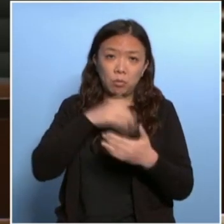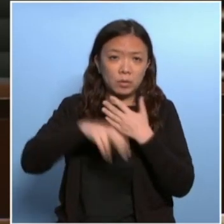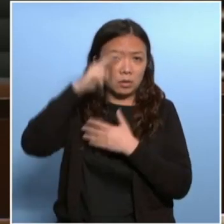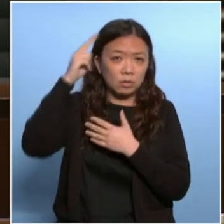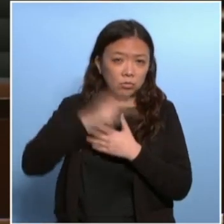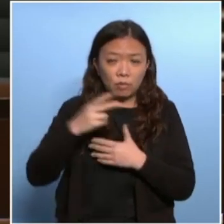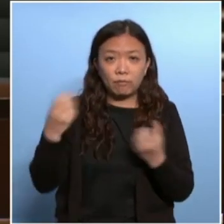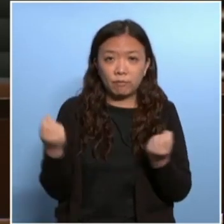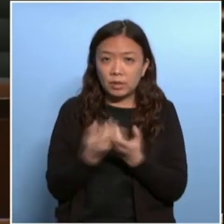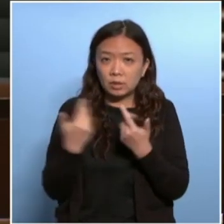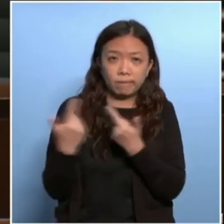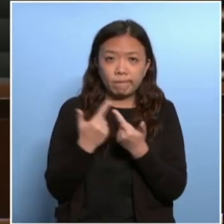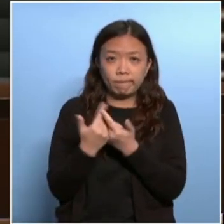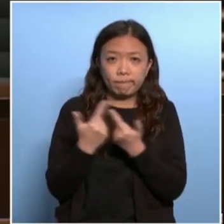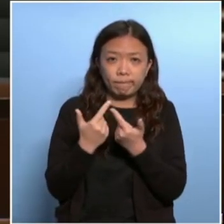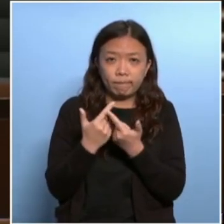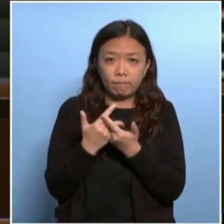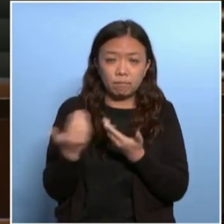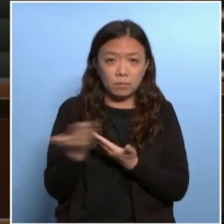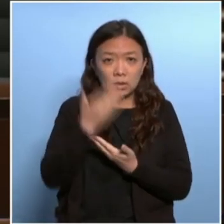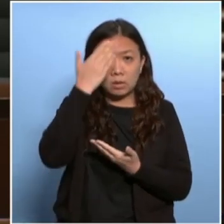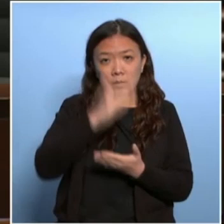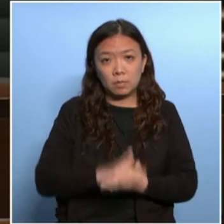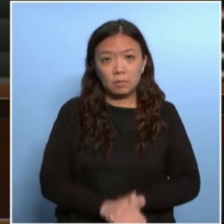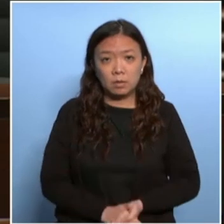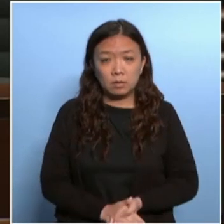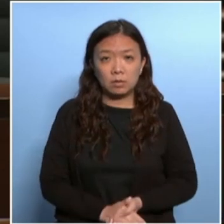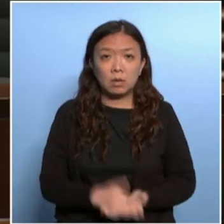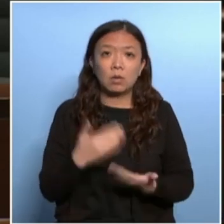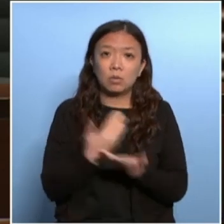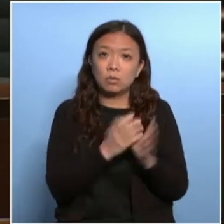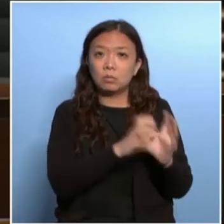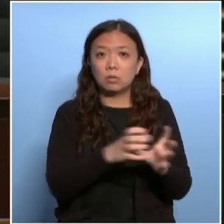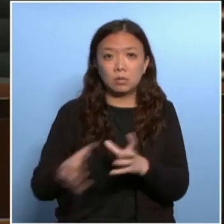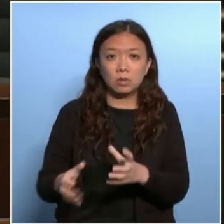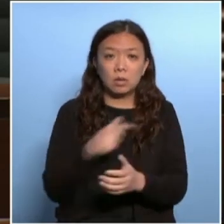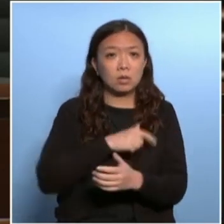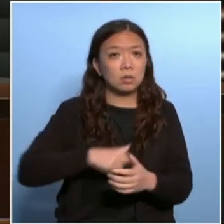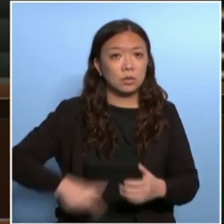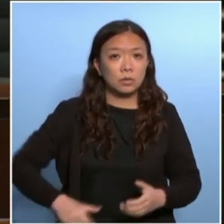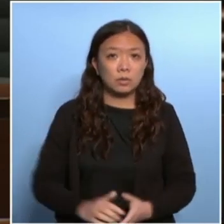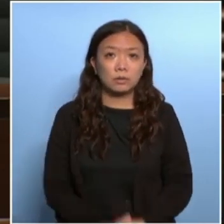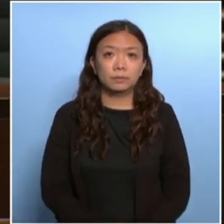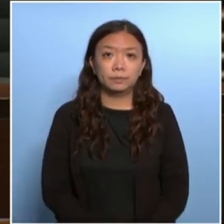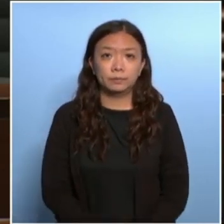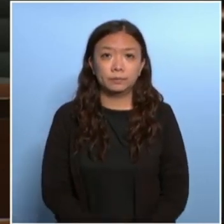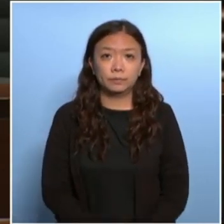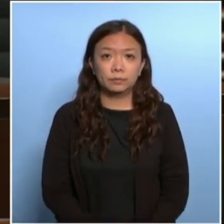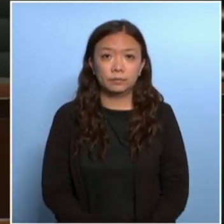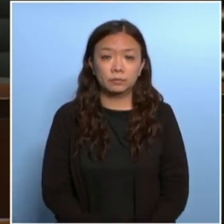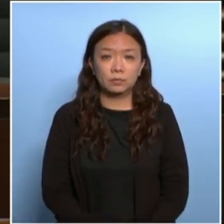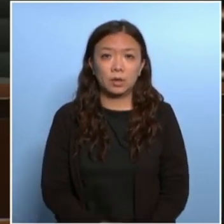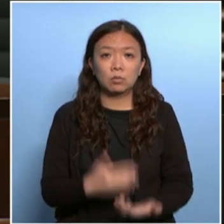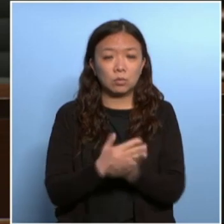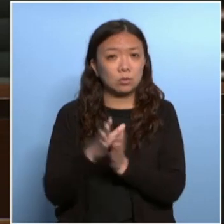爭，即是大家都明白呢，在不同的陣營的議員呢，在很多的情